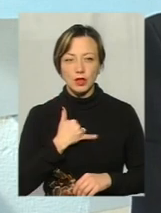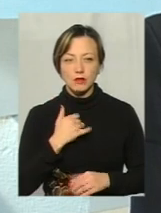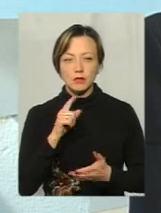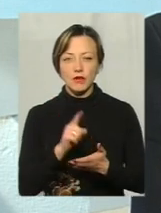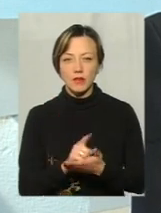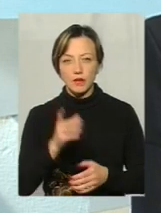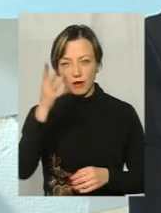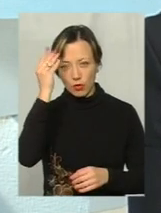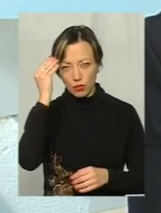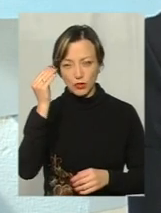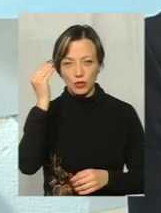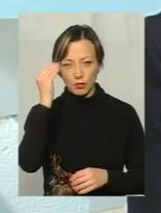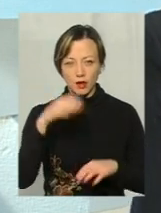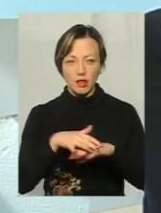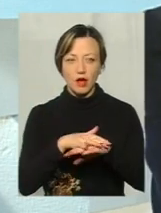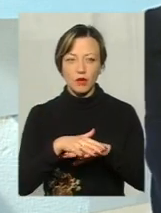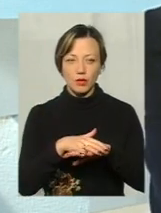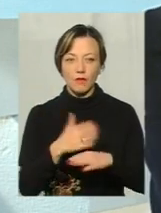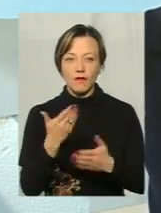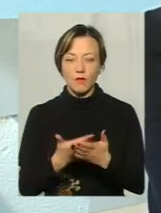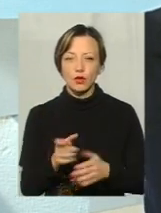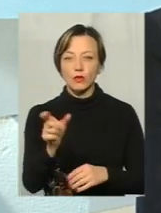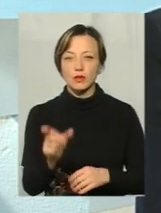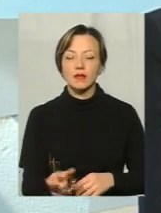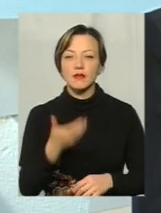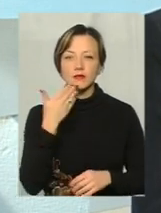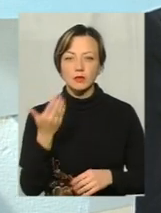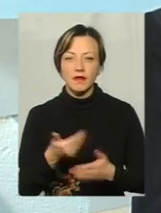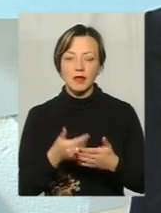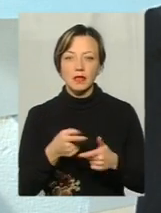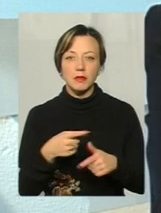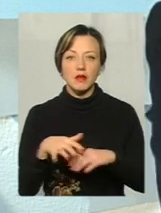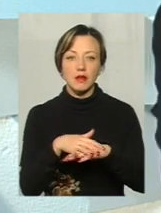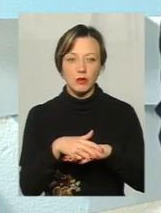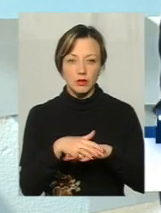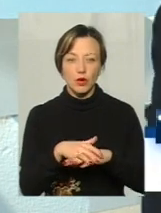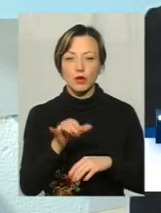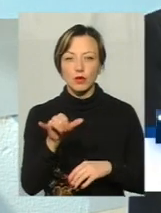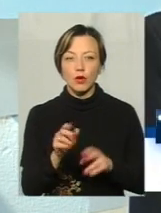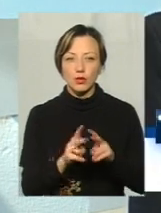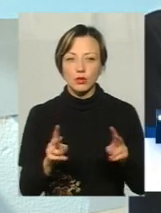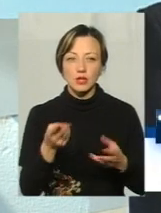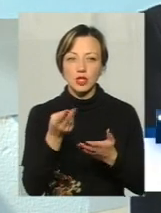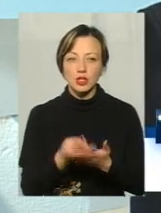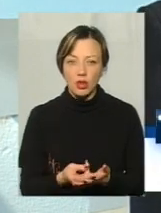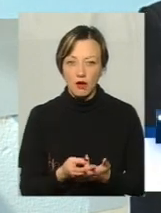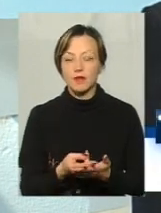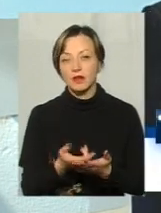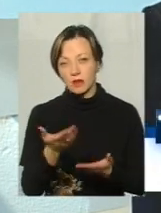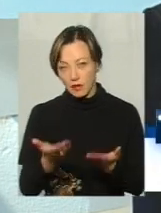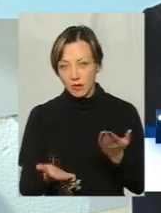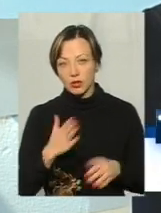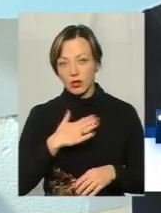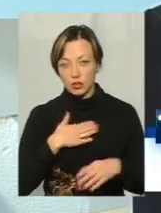повинна враховуватись думка народу. Вот ця людина виступає від імені народу. В нього хтось лежав. Тобто, навірно,